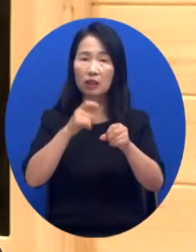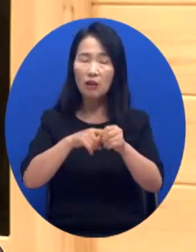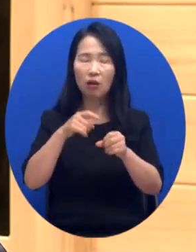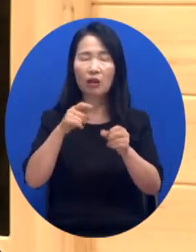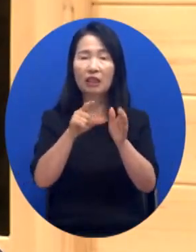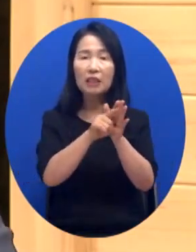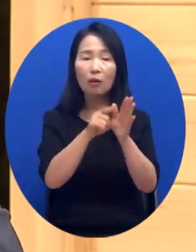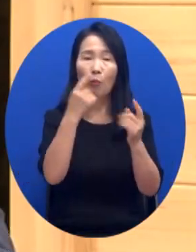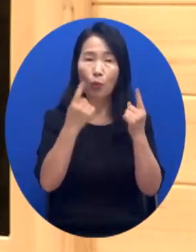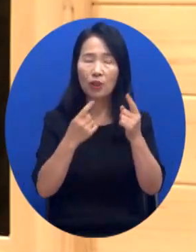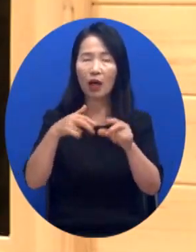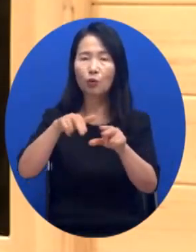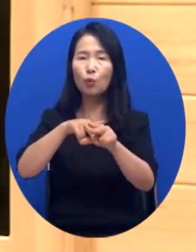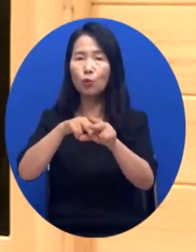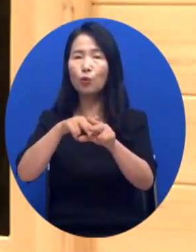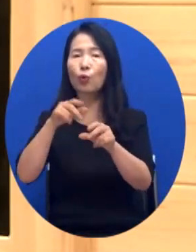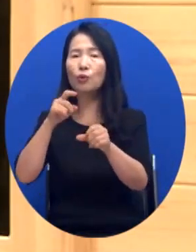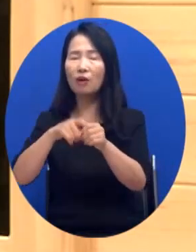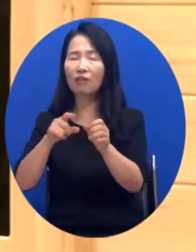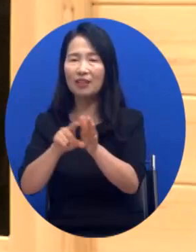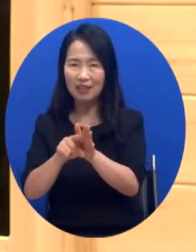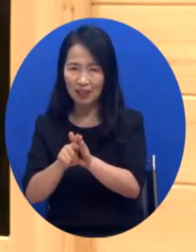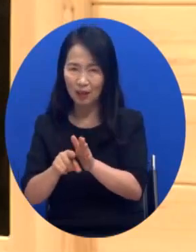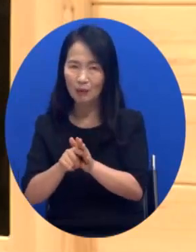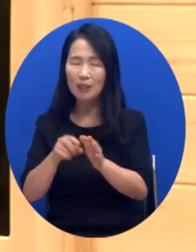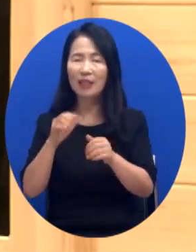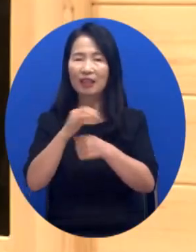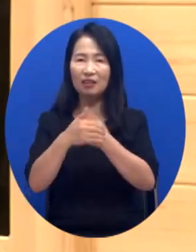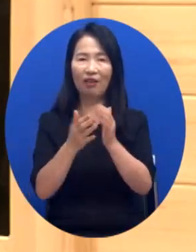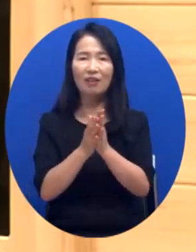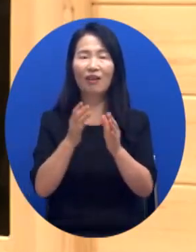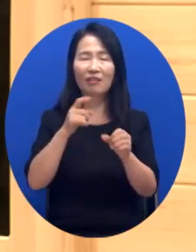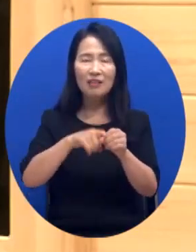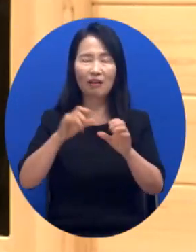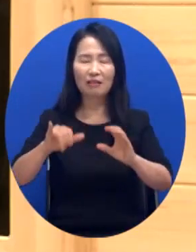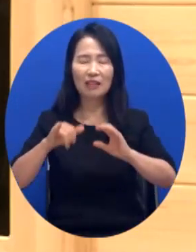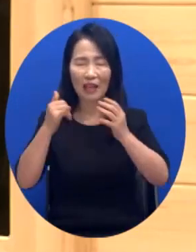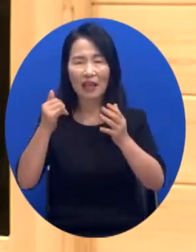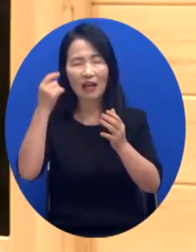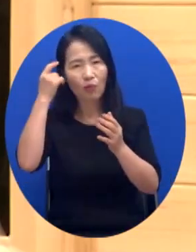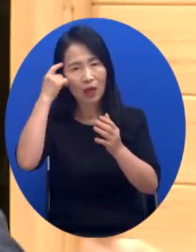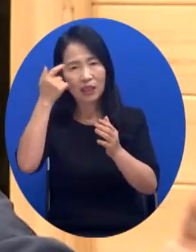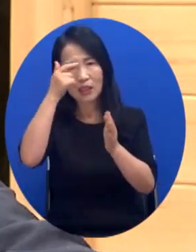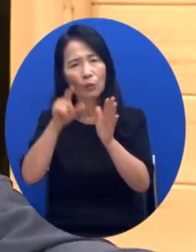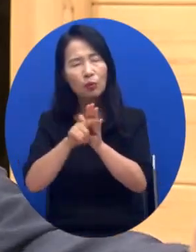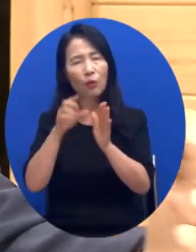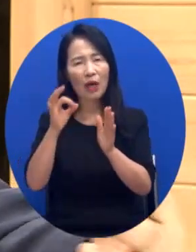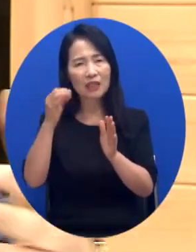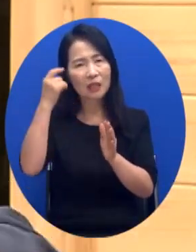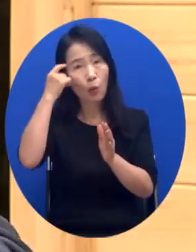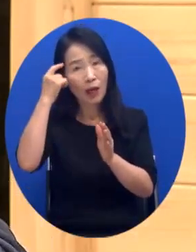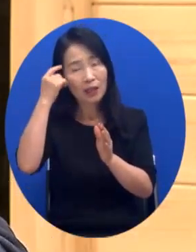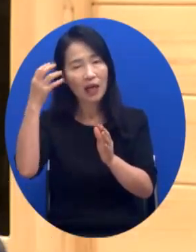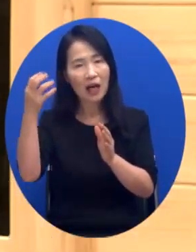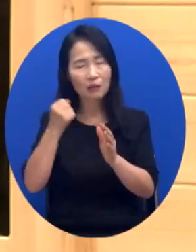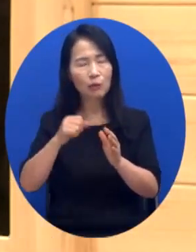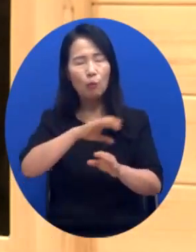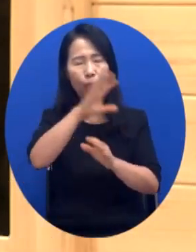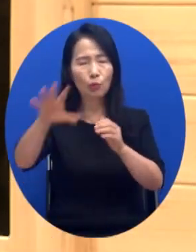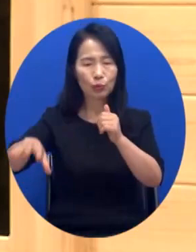종교적 신념, 신앙적 가치, 성경적 세계관, 기독교적 가치관을 가지고 모두를